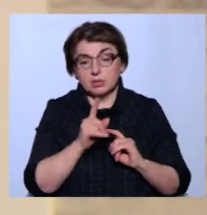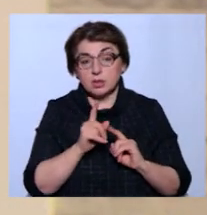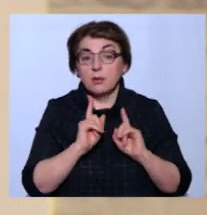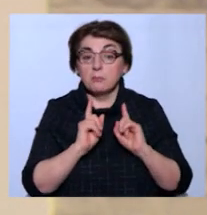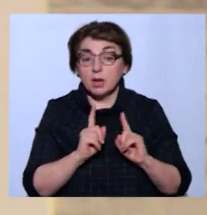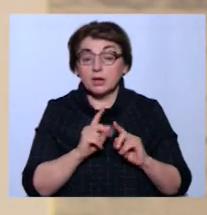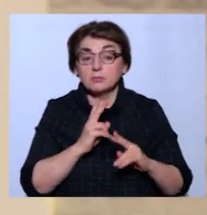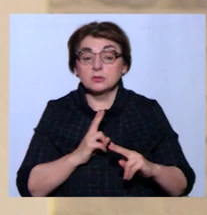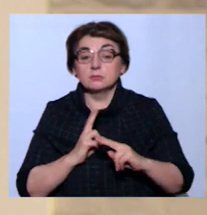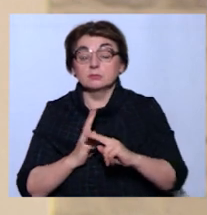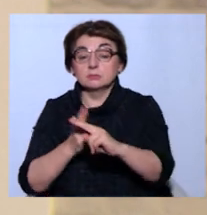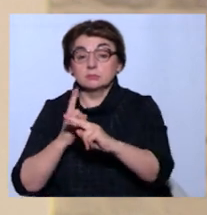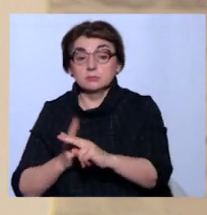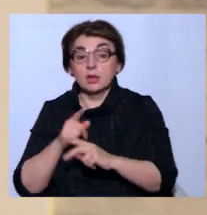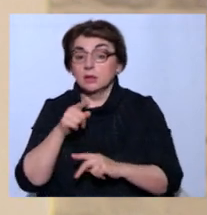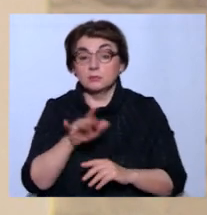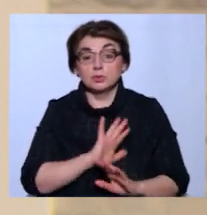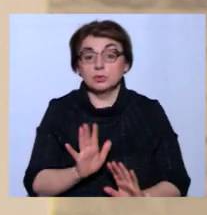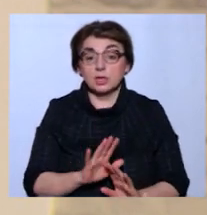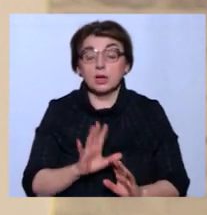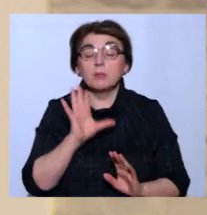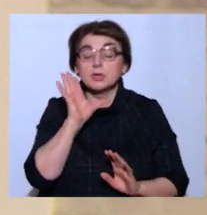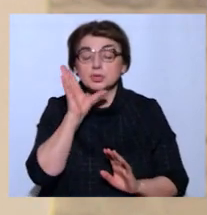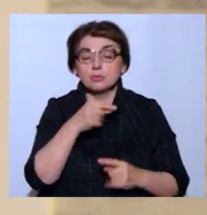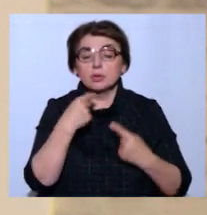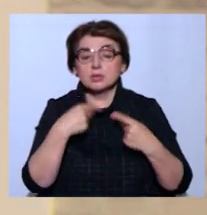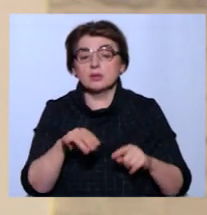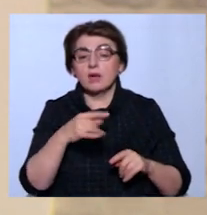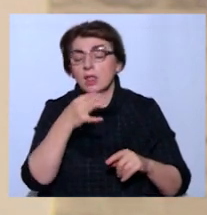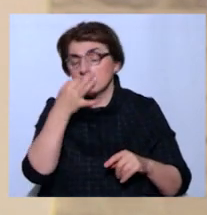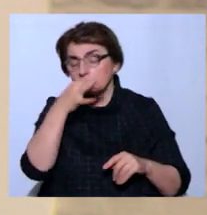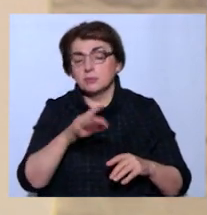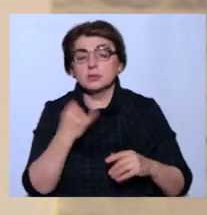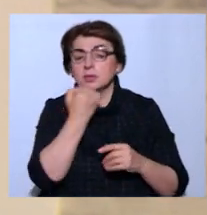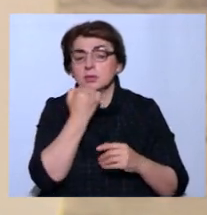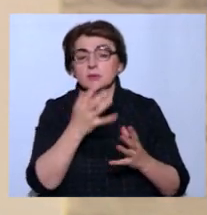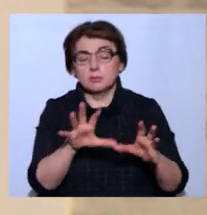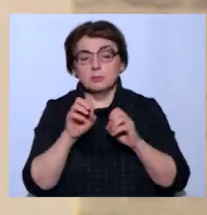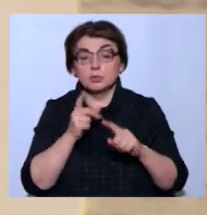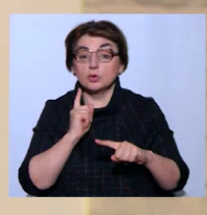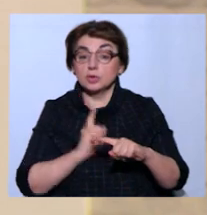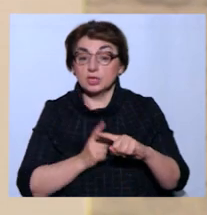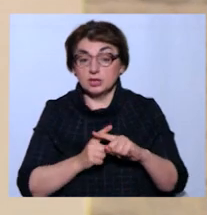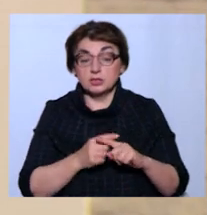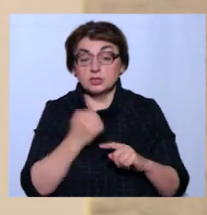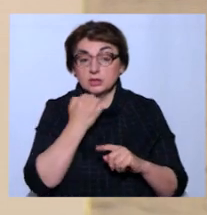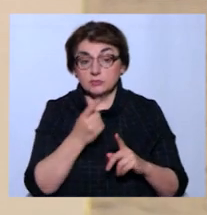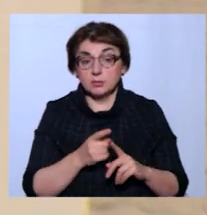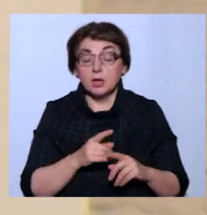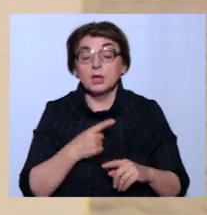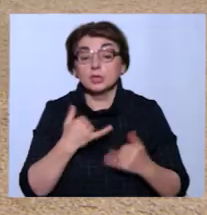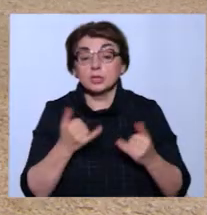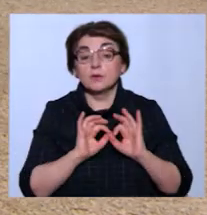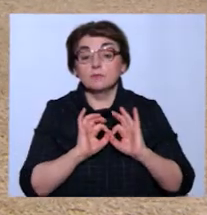ის დაბკოლებას არ წარმოადგენს იმისათვის, რომ მაგნიტმა მიიზიდოს რკინის საგნები. მაშასე ჩვენ დღეს ვისაუბრეთ